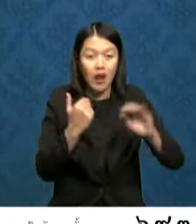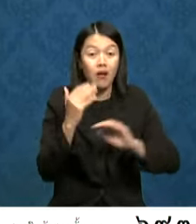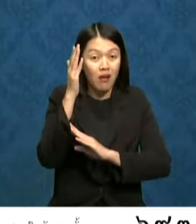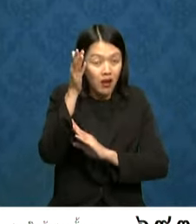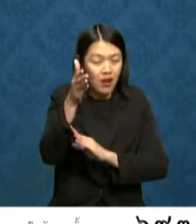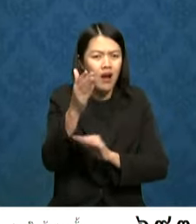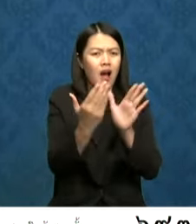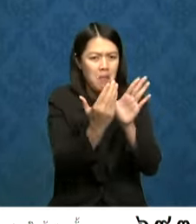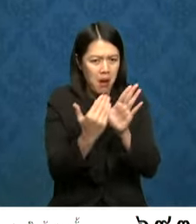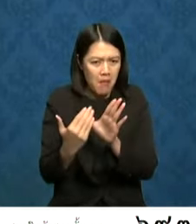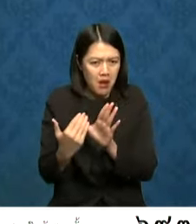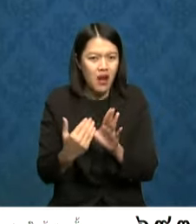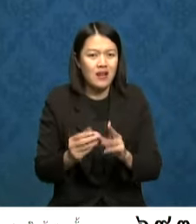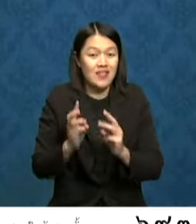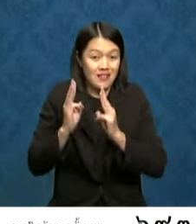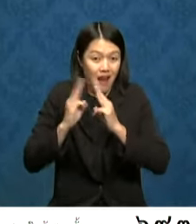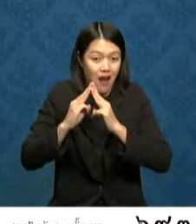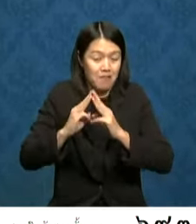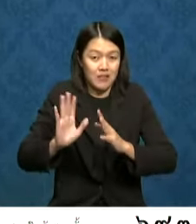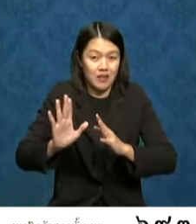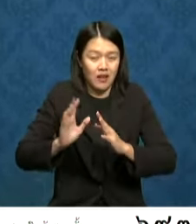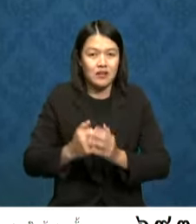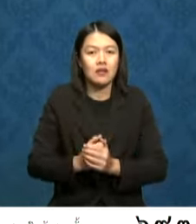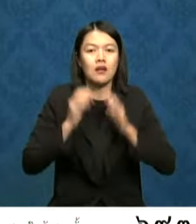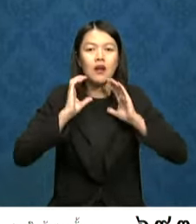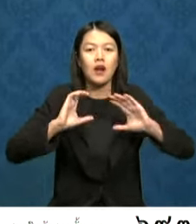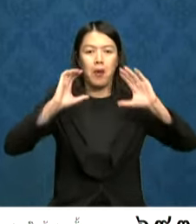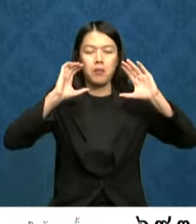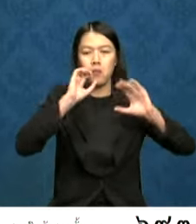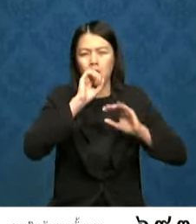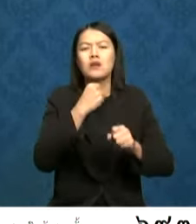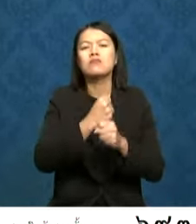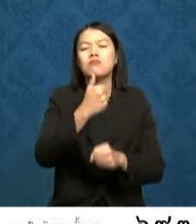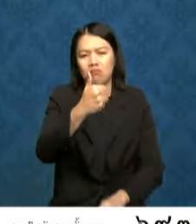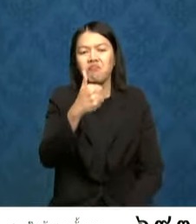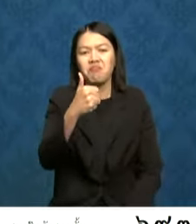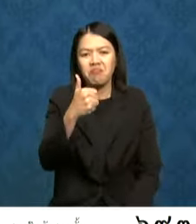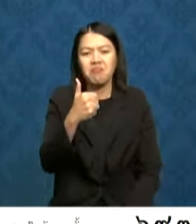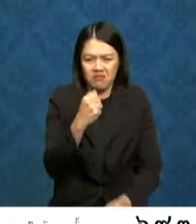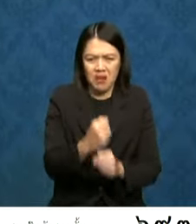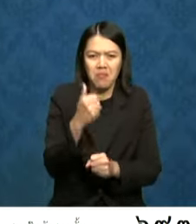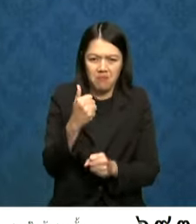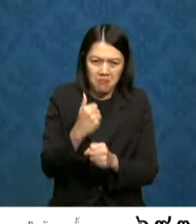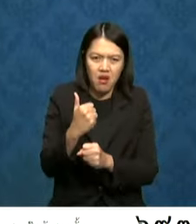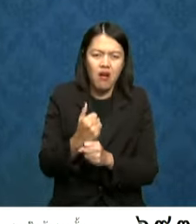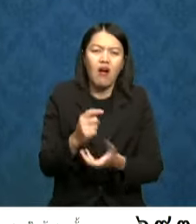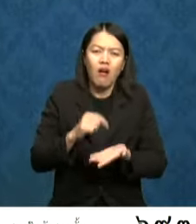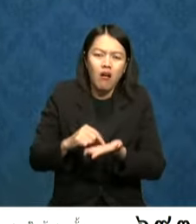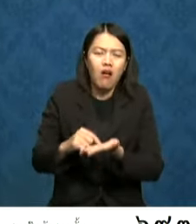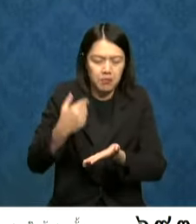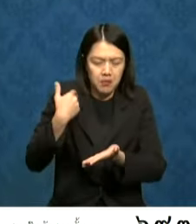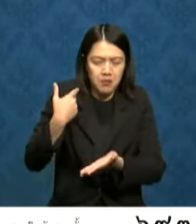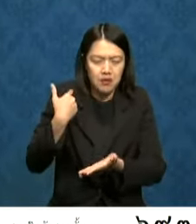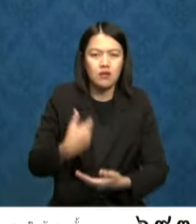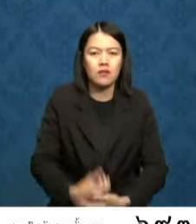ลงทะเบียนเนี่ยมันไม่ได้นับเป็นการทำสัญญารัฐบาลก็ยืนยันว่าได้ได้มันเป็นนิติสัมพันธ์แล้วมันมีคนเสนอมันเป็นคน